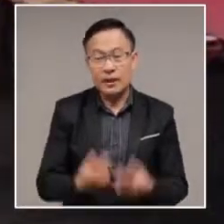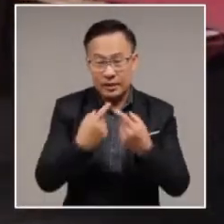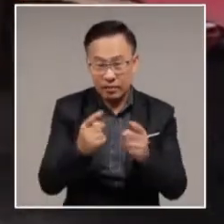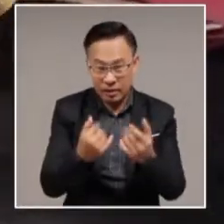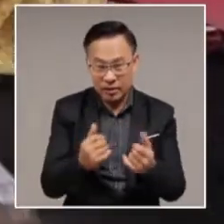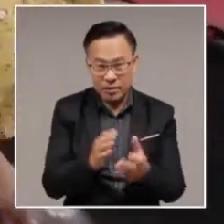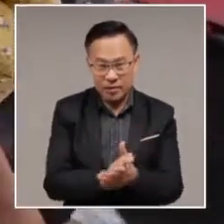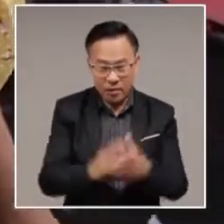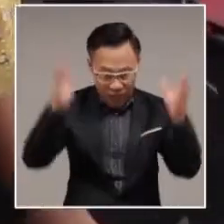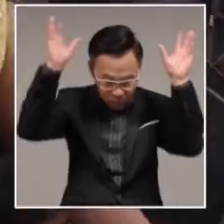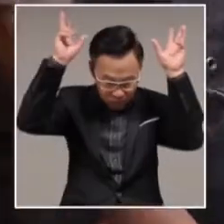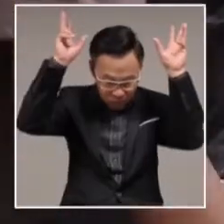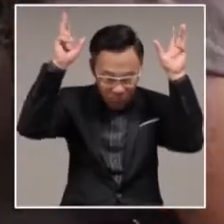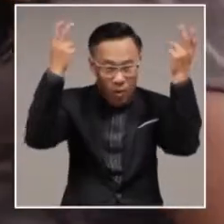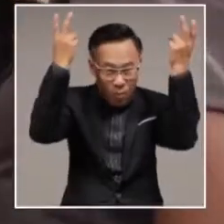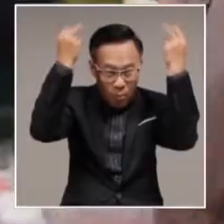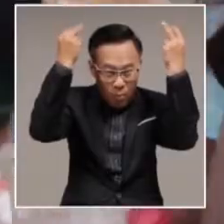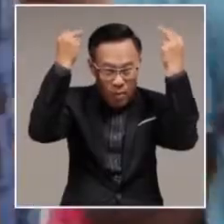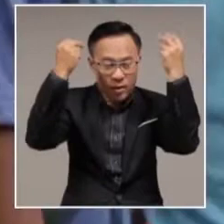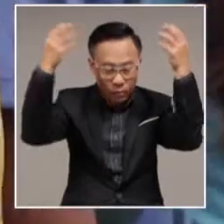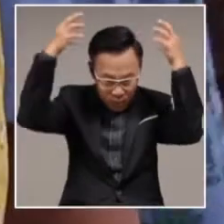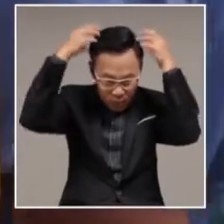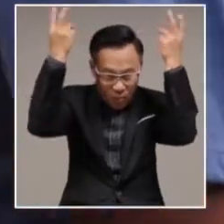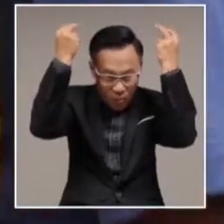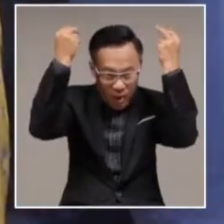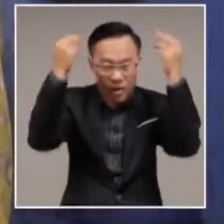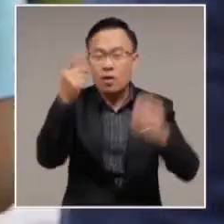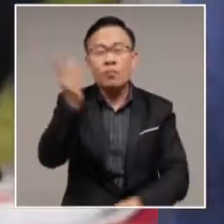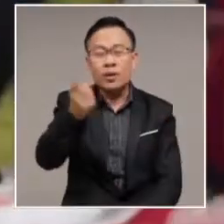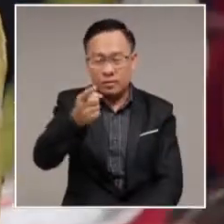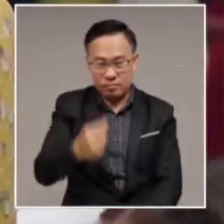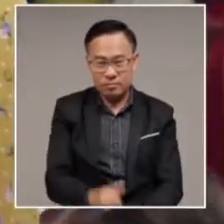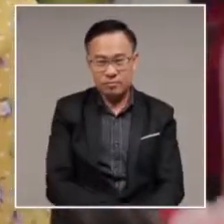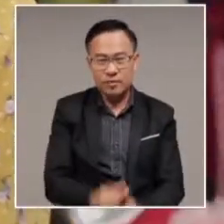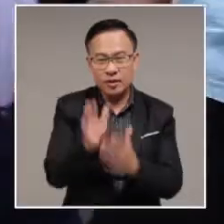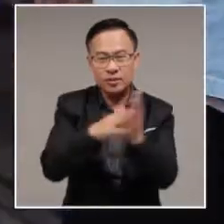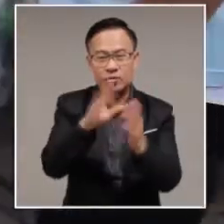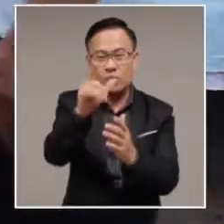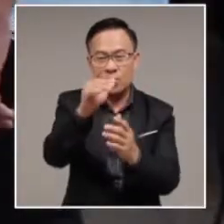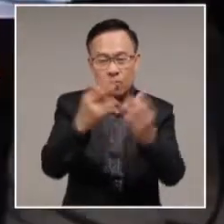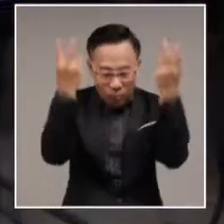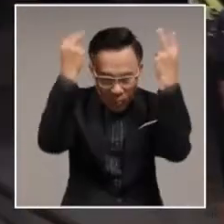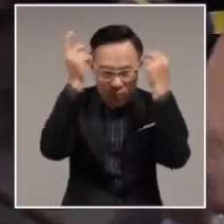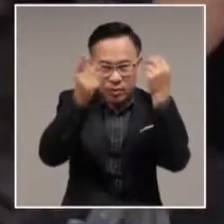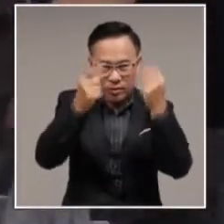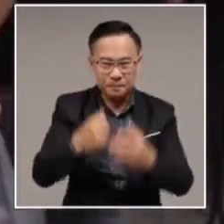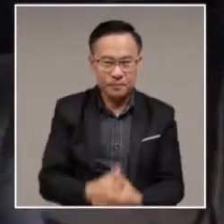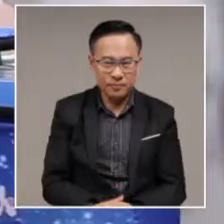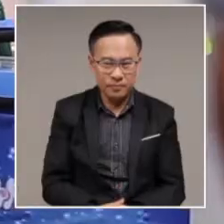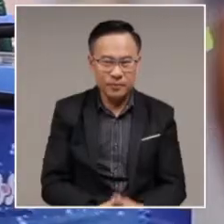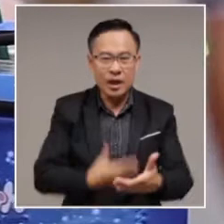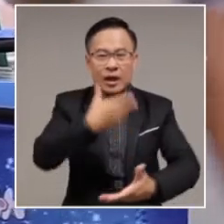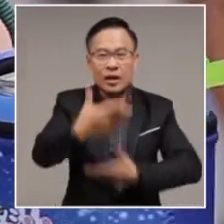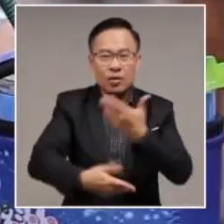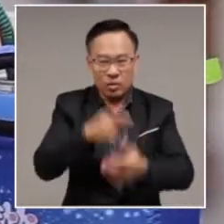ป็นหูกระต่ายถือว่าเป็นเอกลักษณ์แปลว่าถ้าพี่นุ้ยไปขายที่ไหนก็จะต้องใส่หูด้วยไหมคะ ใช่ค่ะใช่ถ้าวันขาย